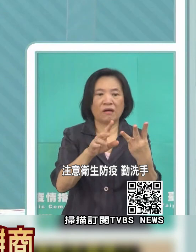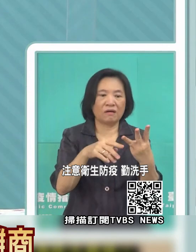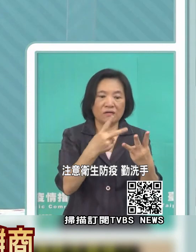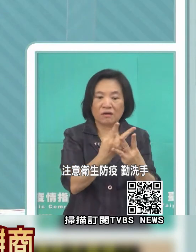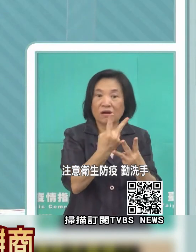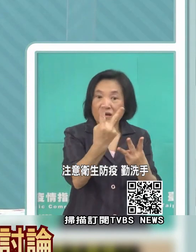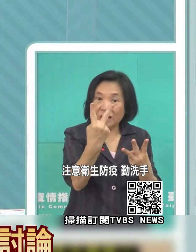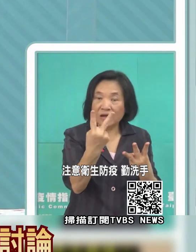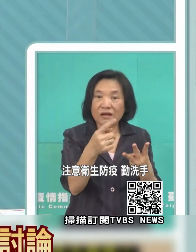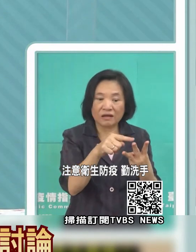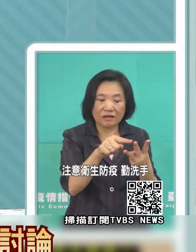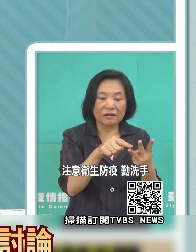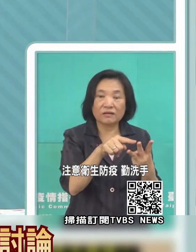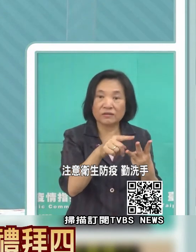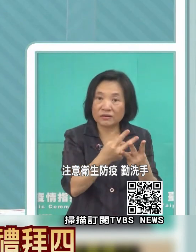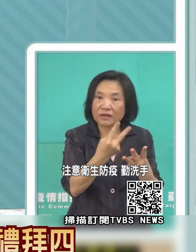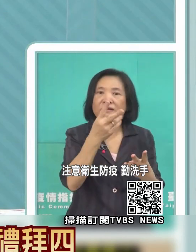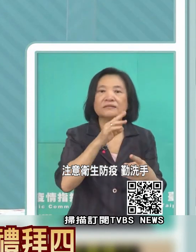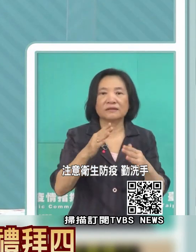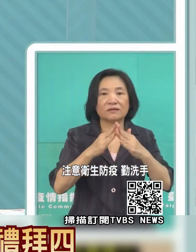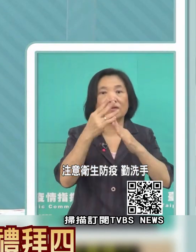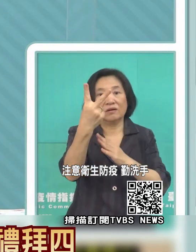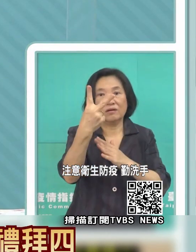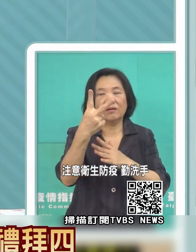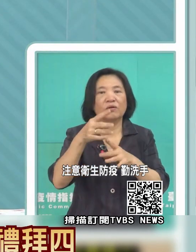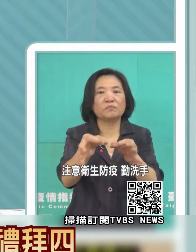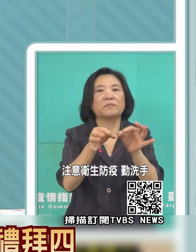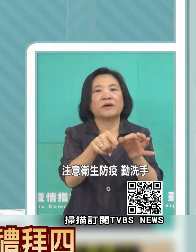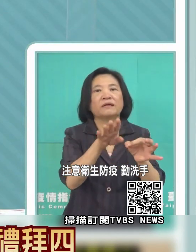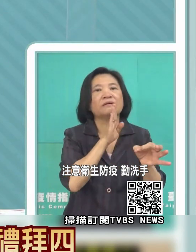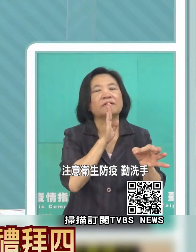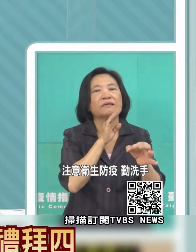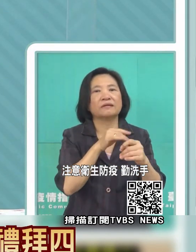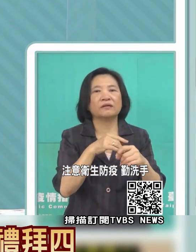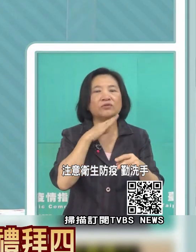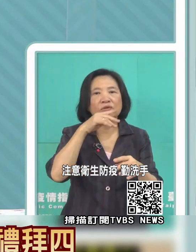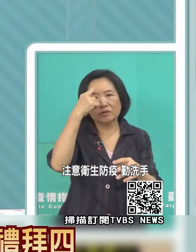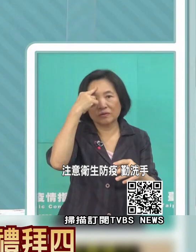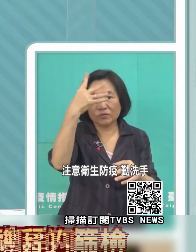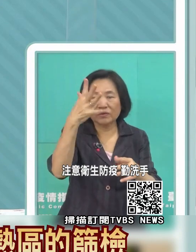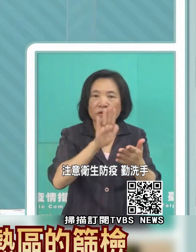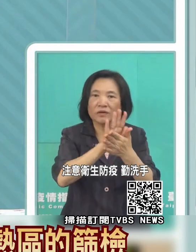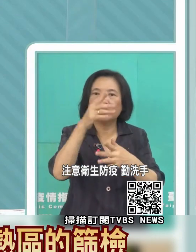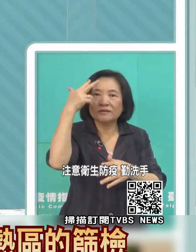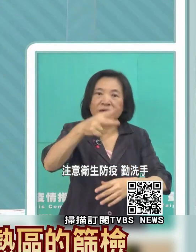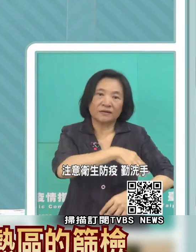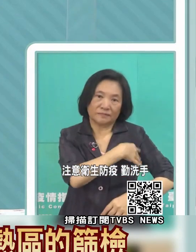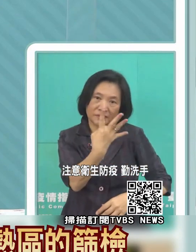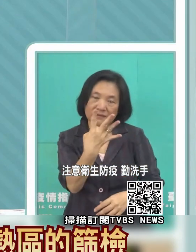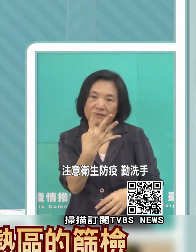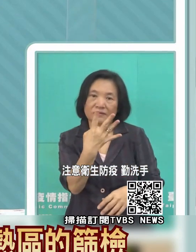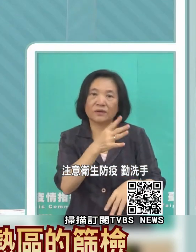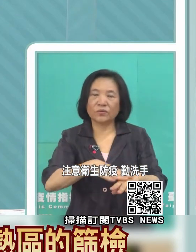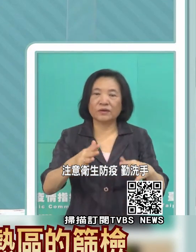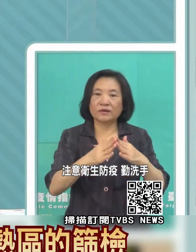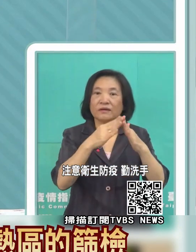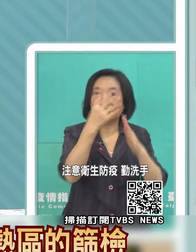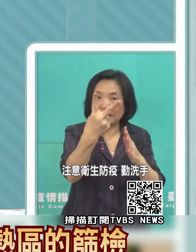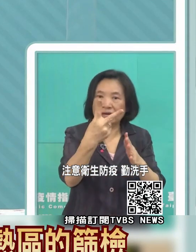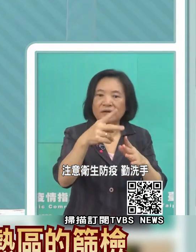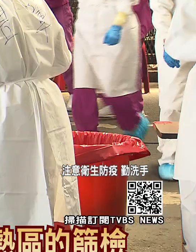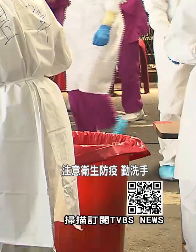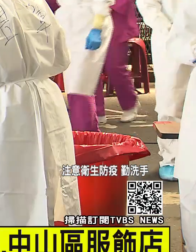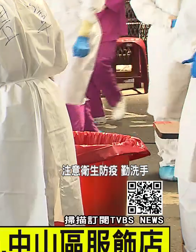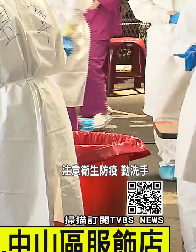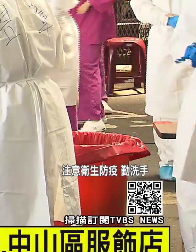二楼的摊商，所以我们今天有讨论，五天后，也就是下个礼拜四，我们会再进行二楼摊商热区的